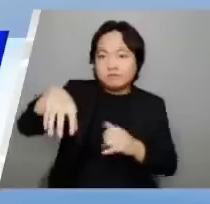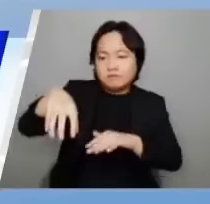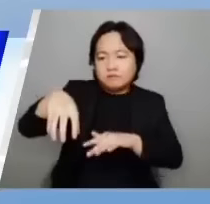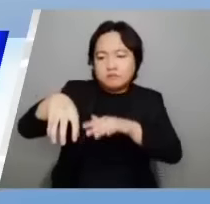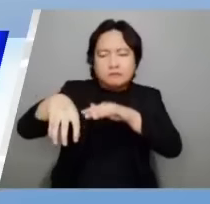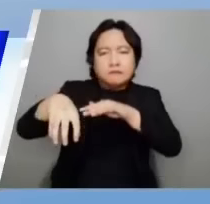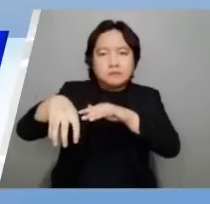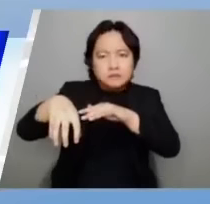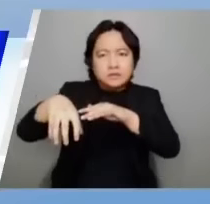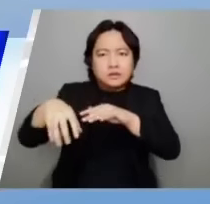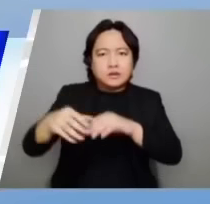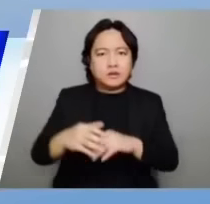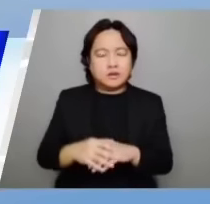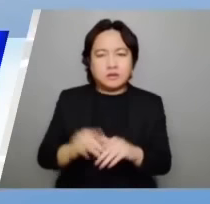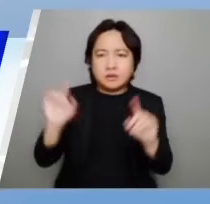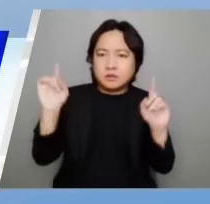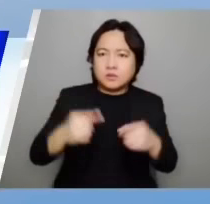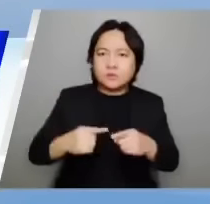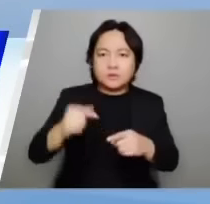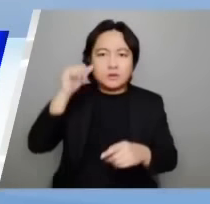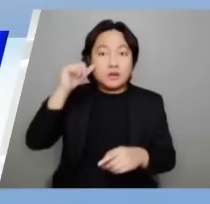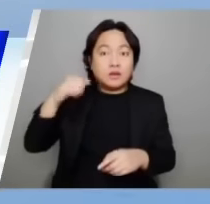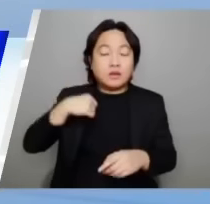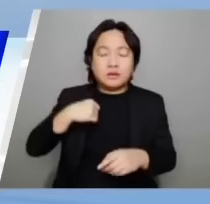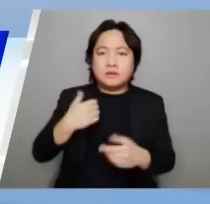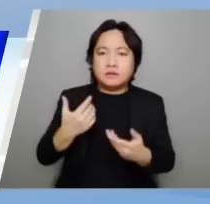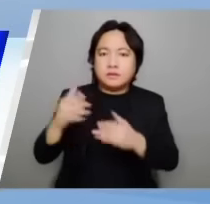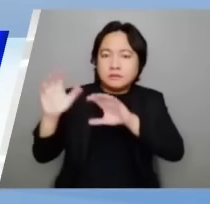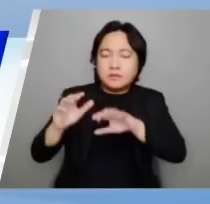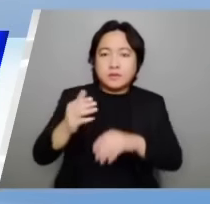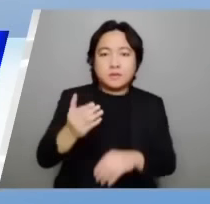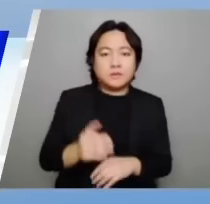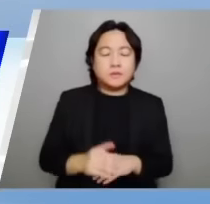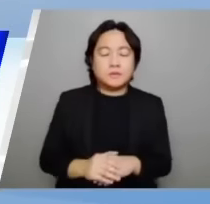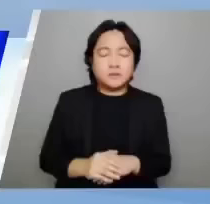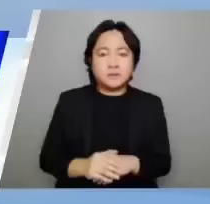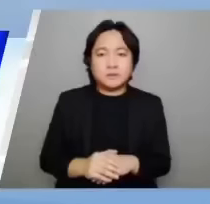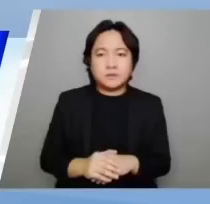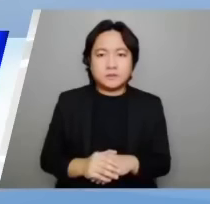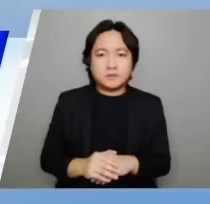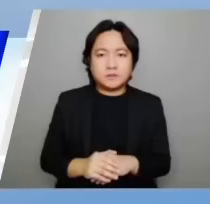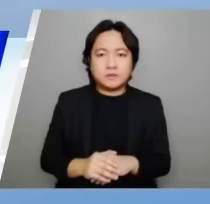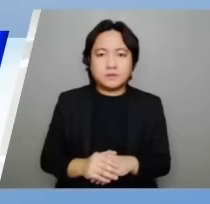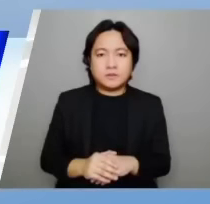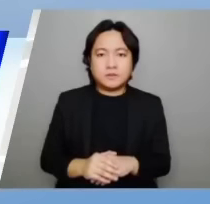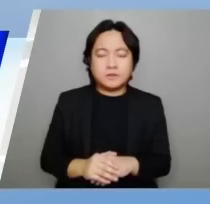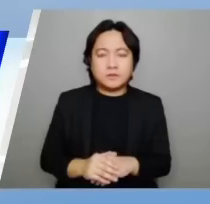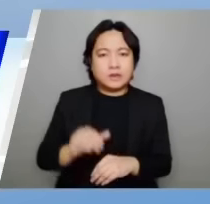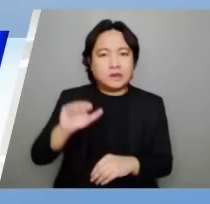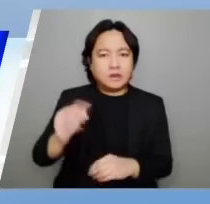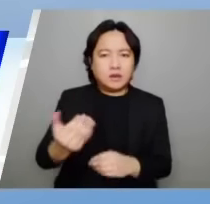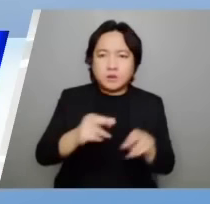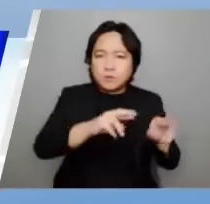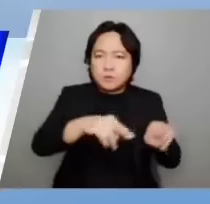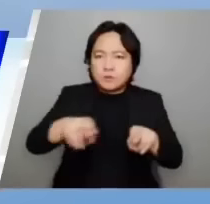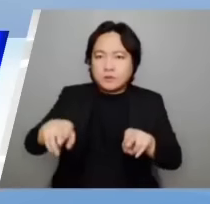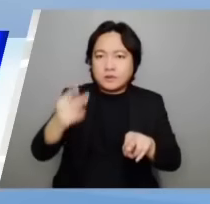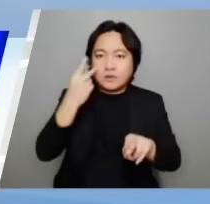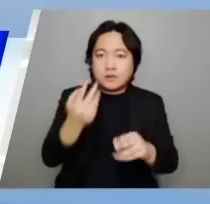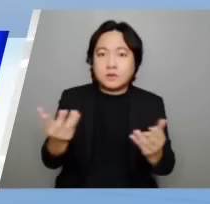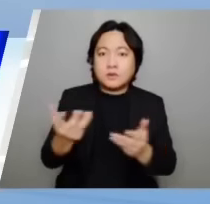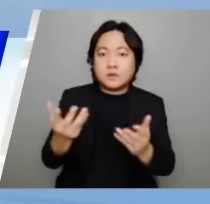Hindi ganun ka yung mga nararanasan namin dati. Nagmistula ring lawa ang Don Pepe Street sa Barangay Santo Domingo. Sa